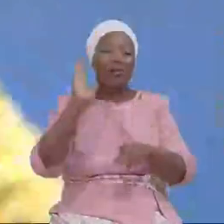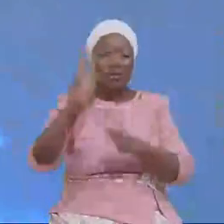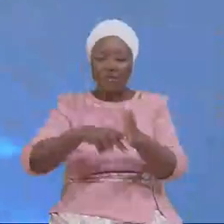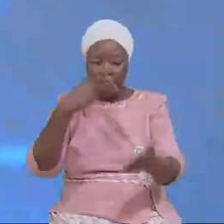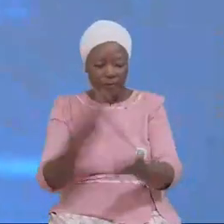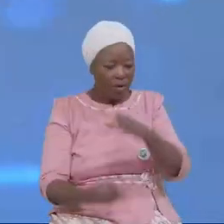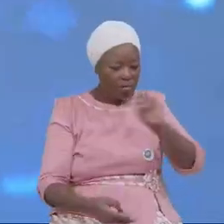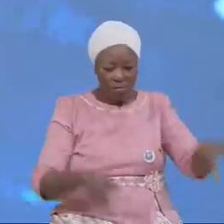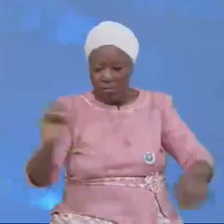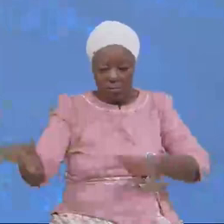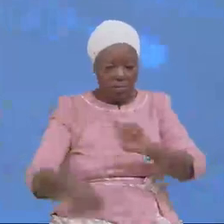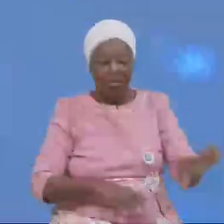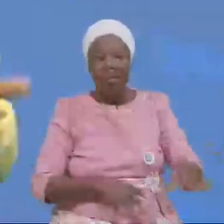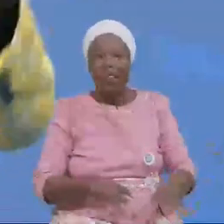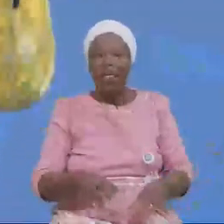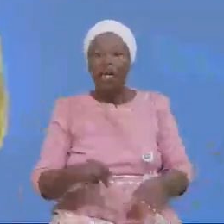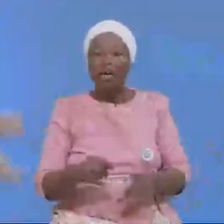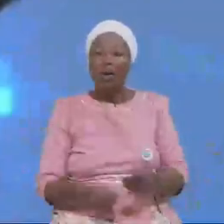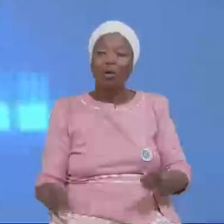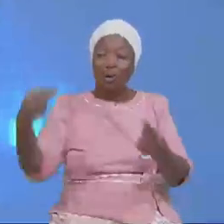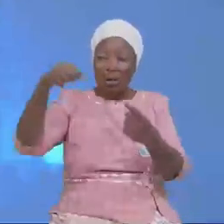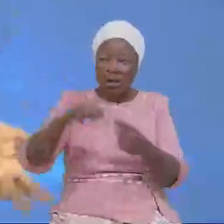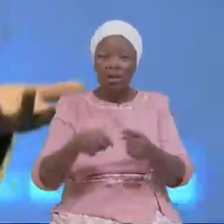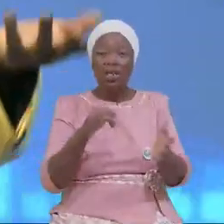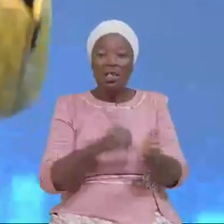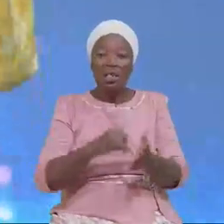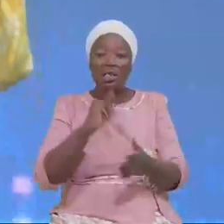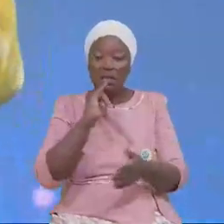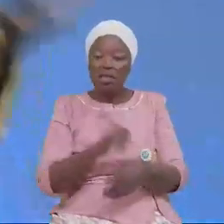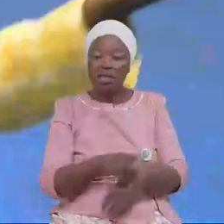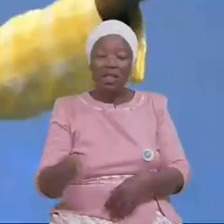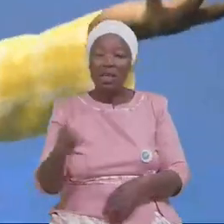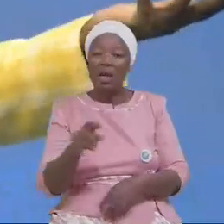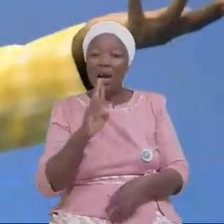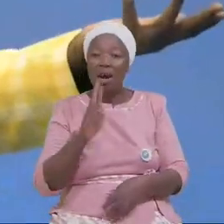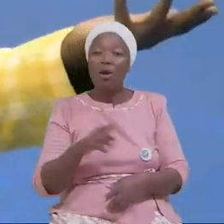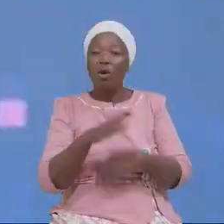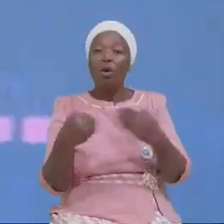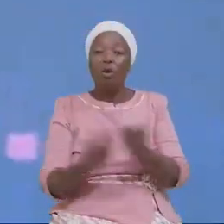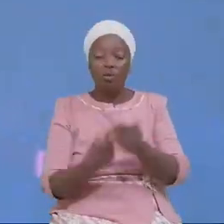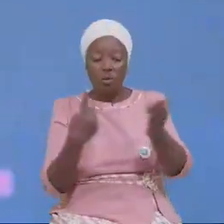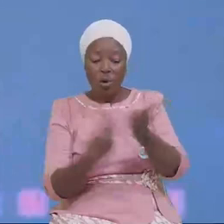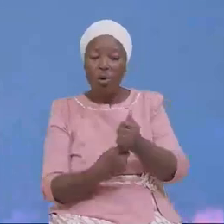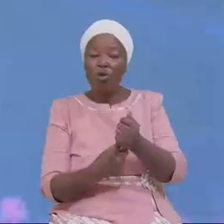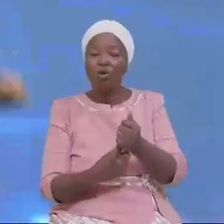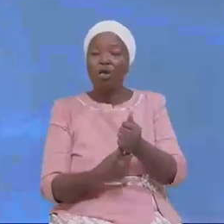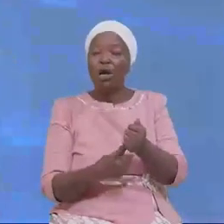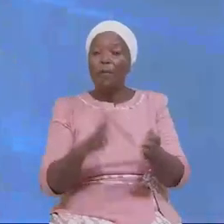les étoiles vont tomber une à une. Si elles ne sont pas